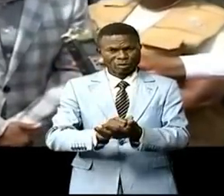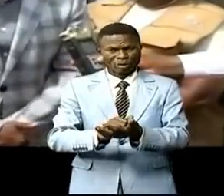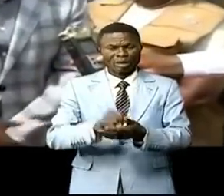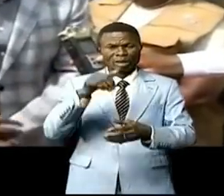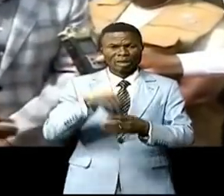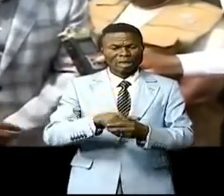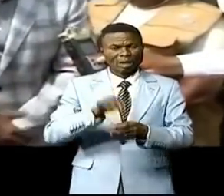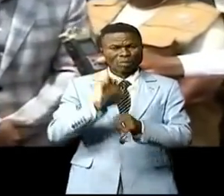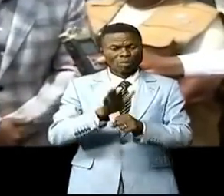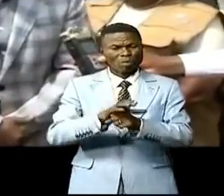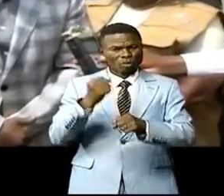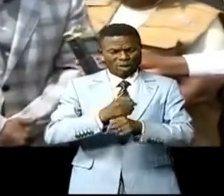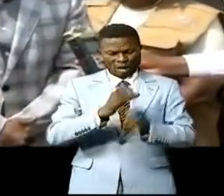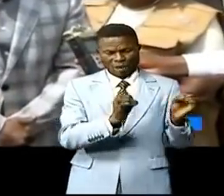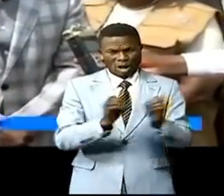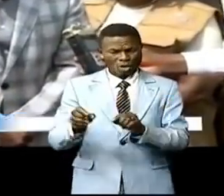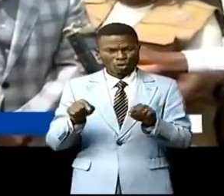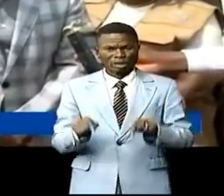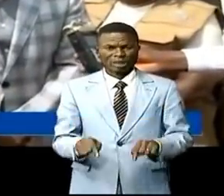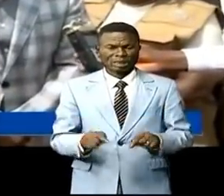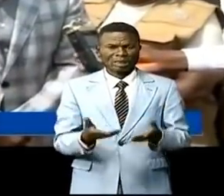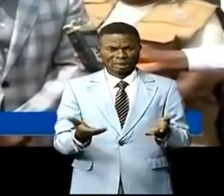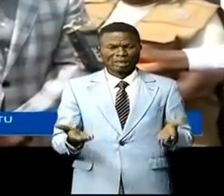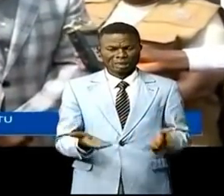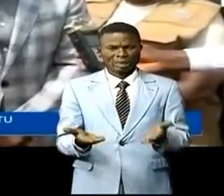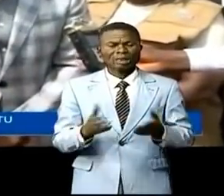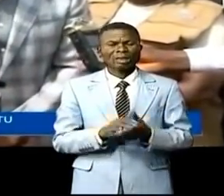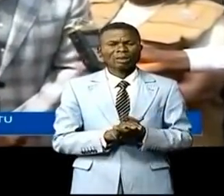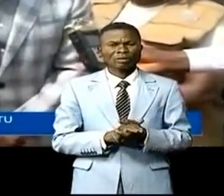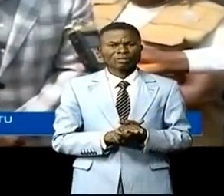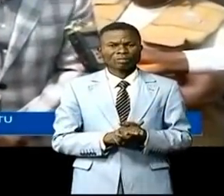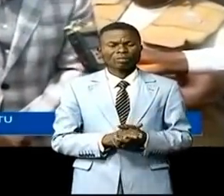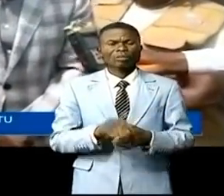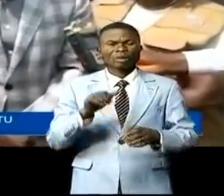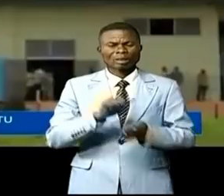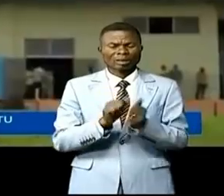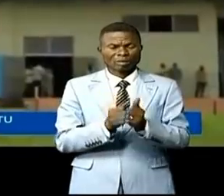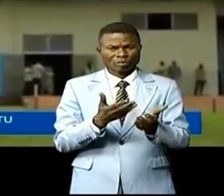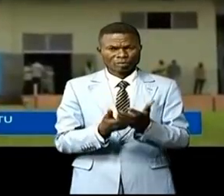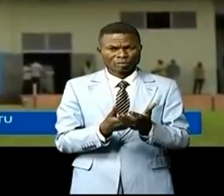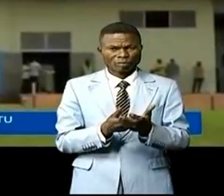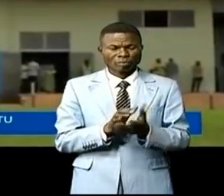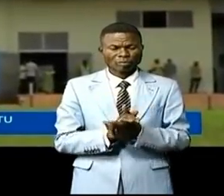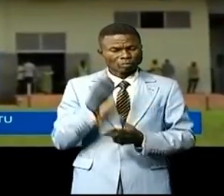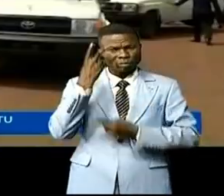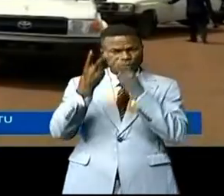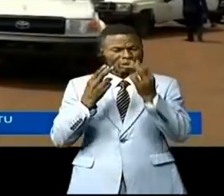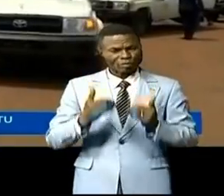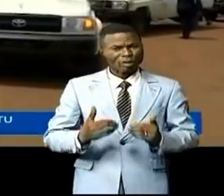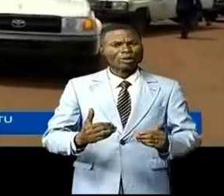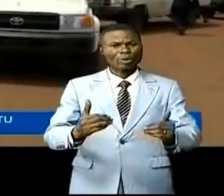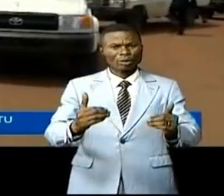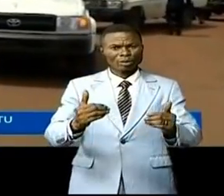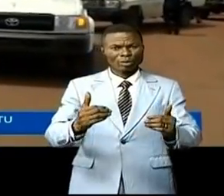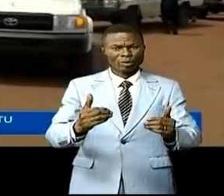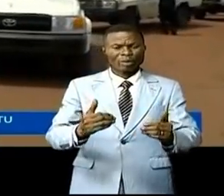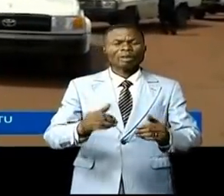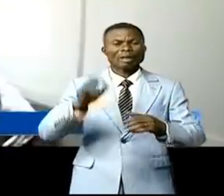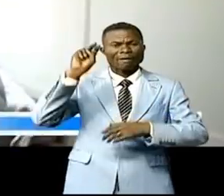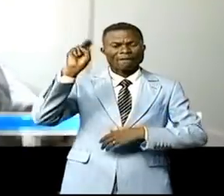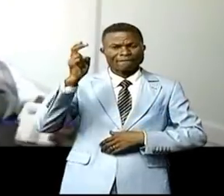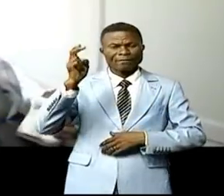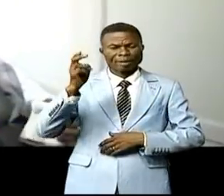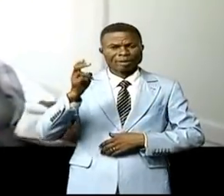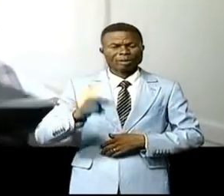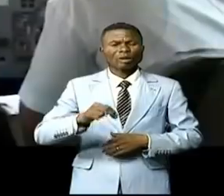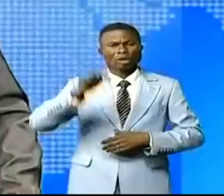les différents travaux que nous avons ordonnés via l'office de route. La ronde s'est poursuivie à Guadolité, dans le